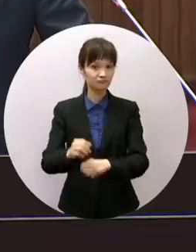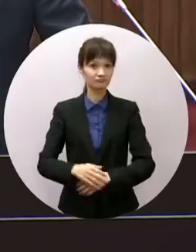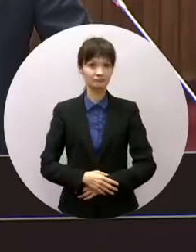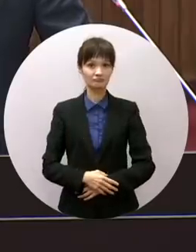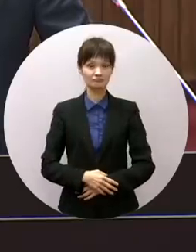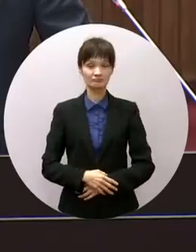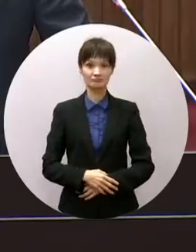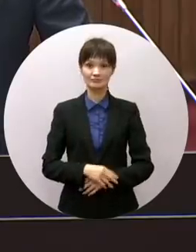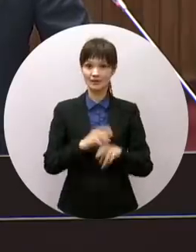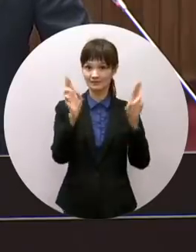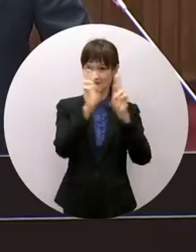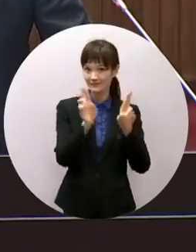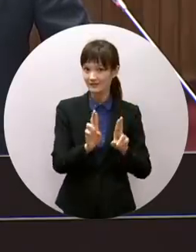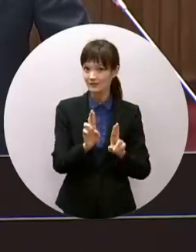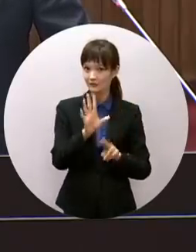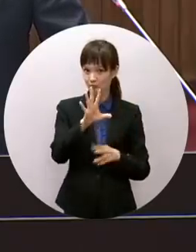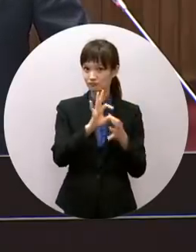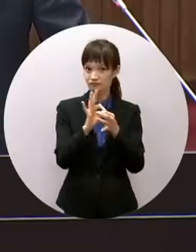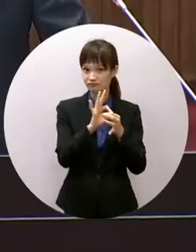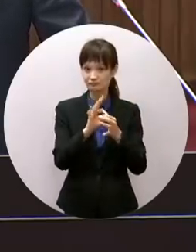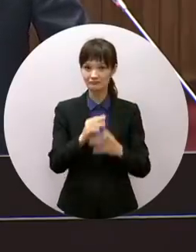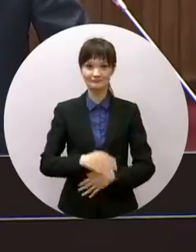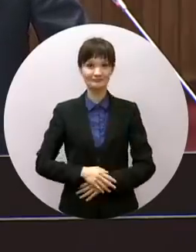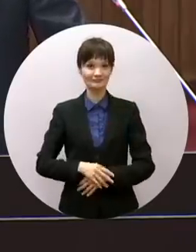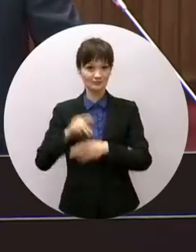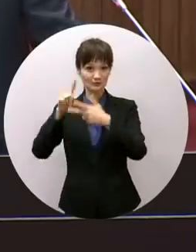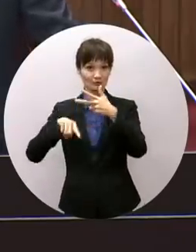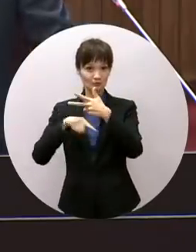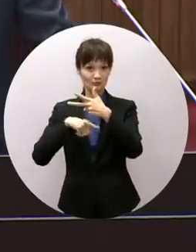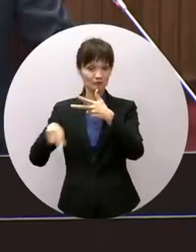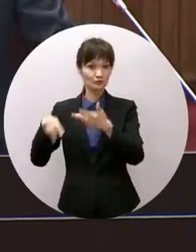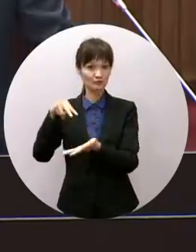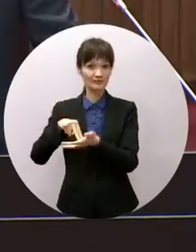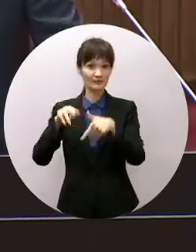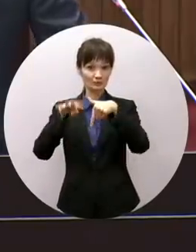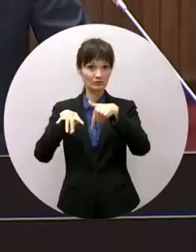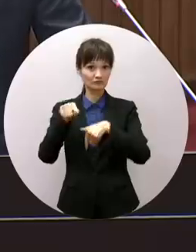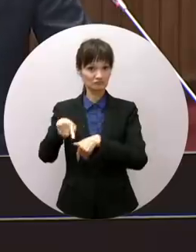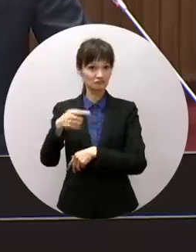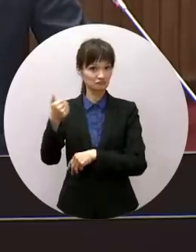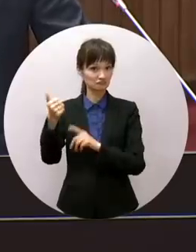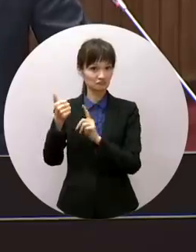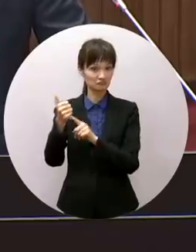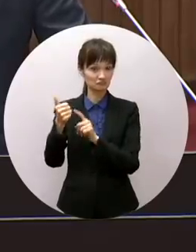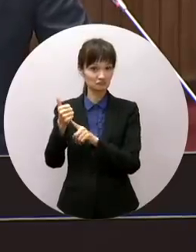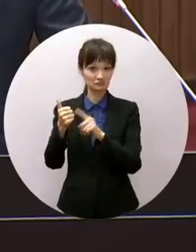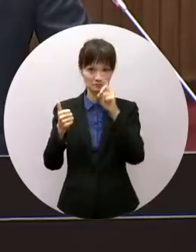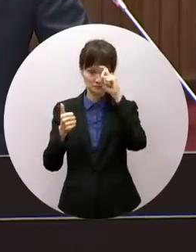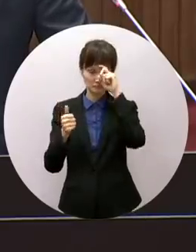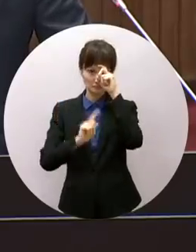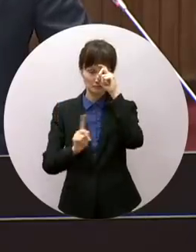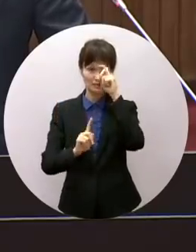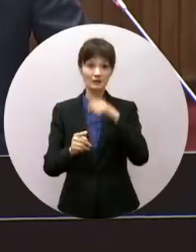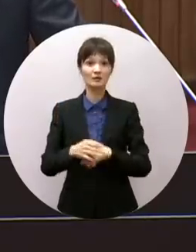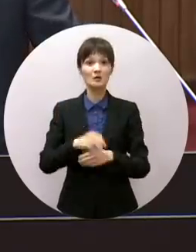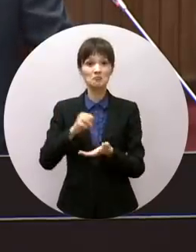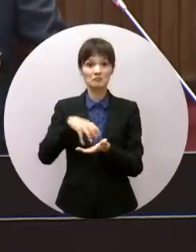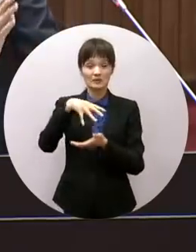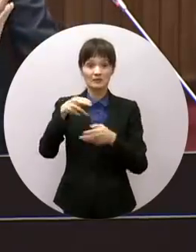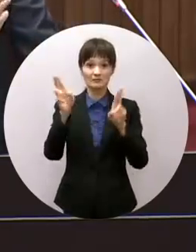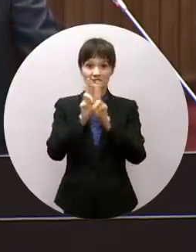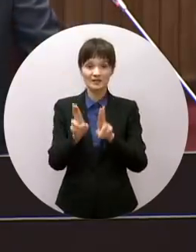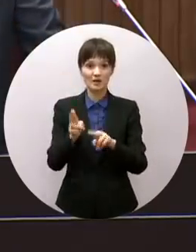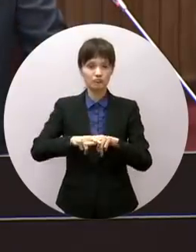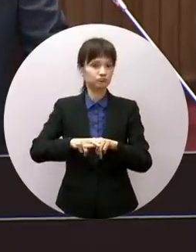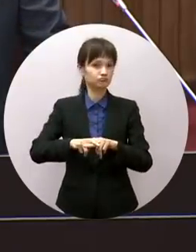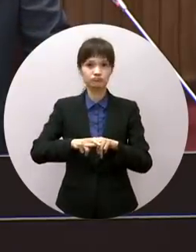跟电有关， 跟电有关， 因为朱立伦他的主张是。要重启核四嘛，哈，因为我们看到